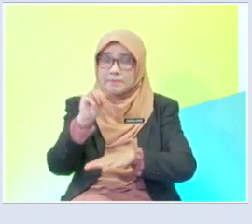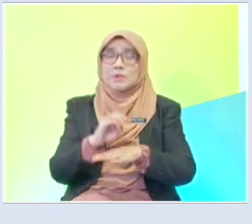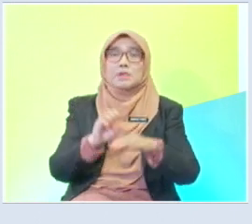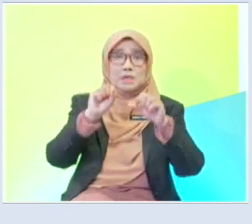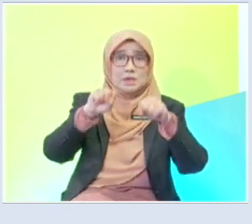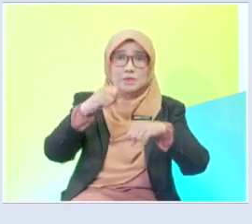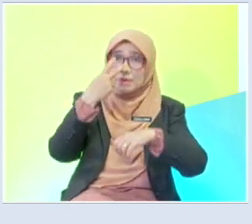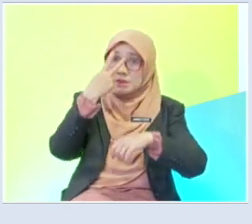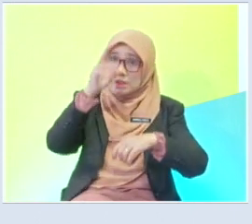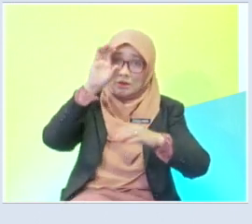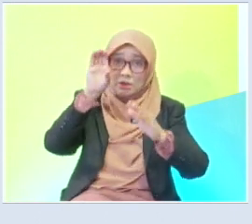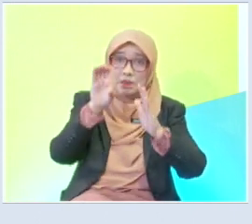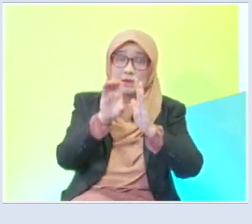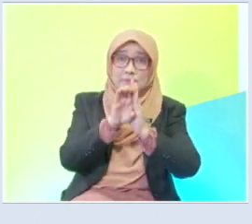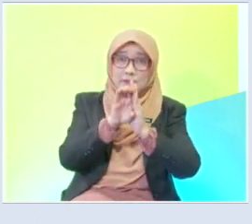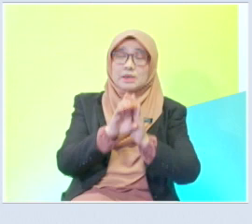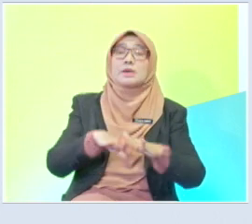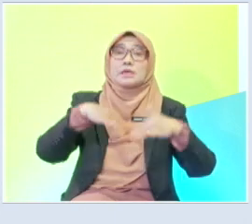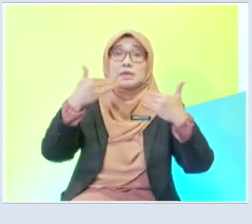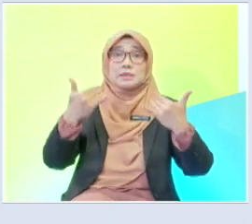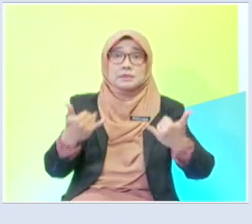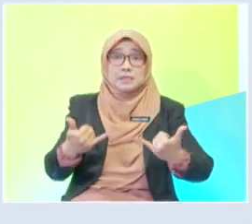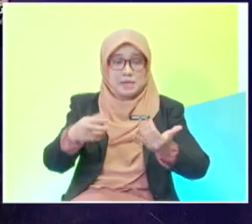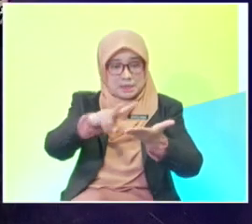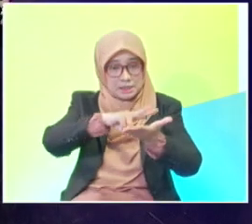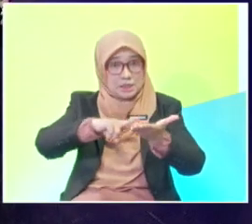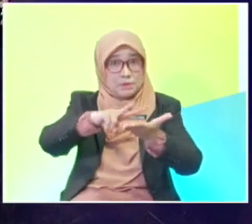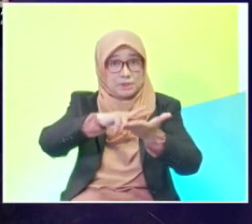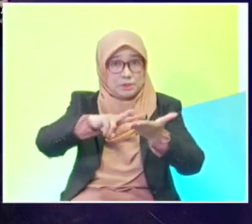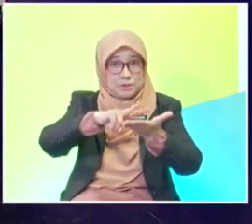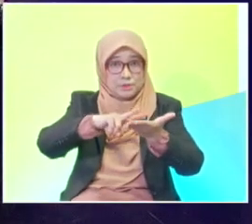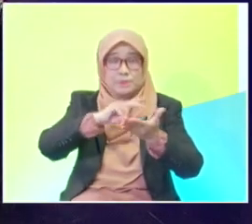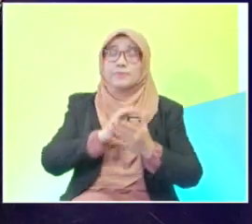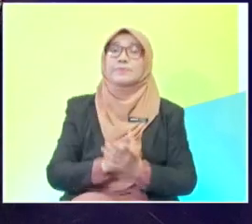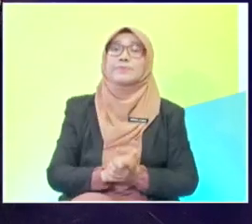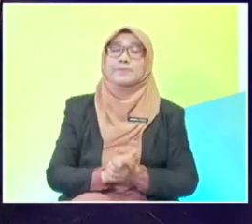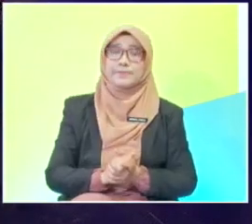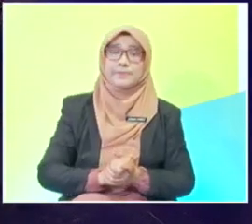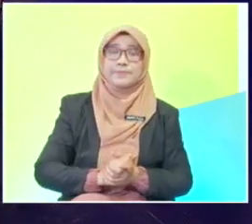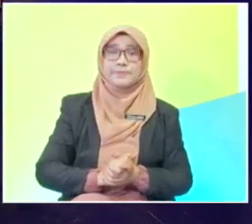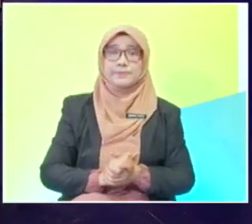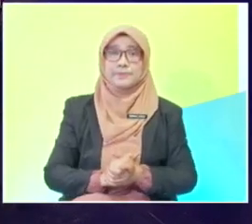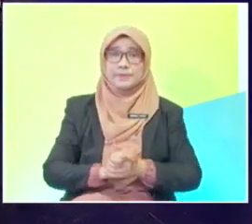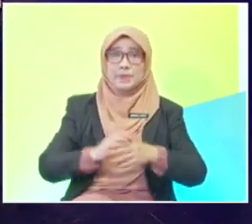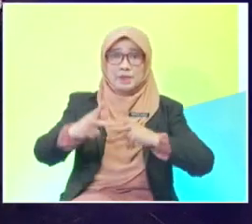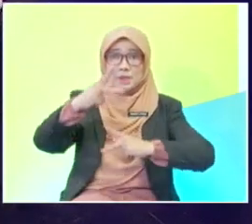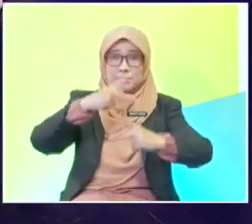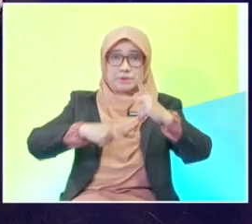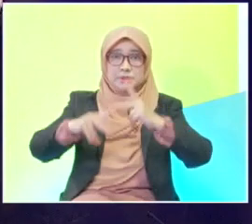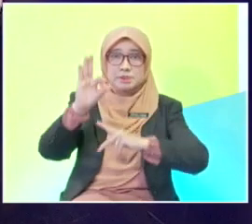faham ya murid-murid di rumah, kita saksikan video proses fagositosis. Baik, silakan.